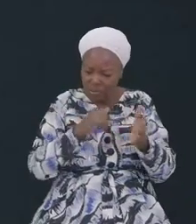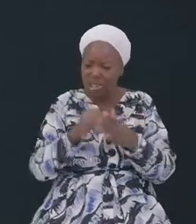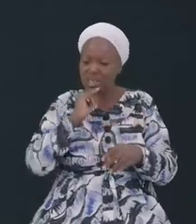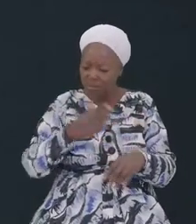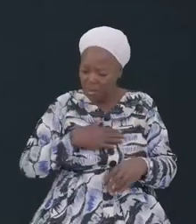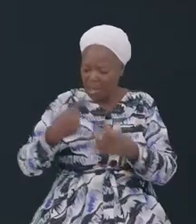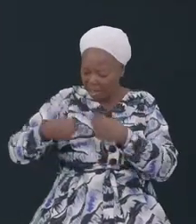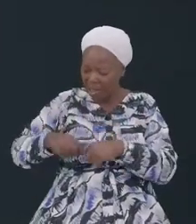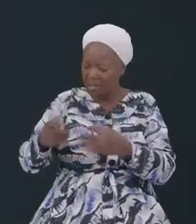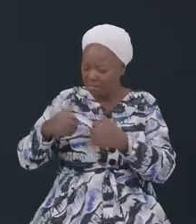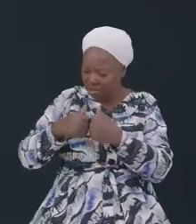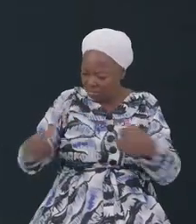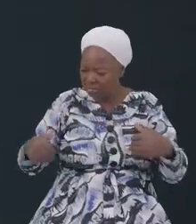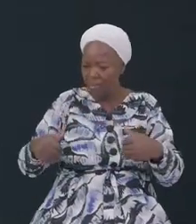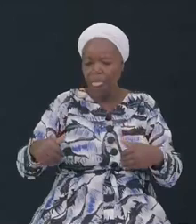est impacté? Est-ce que